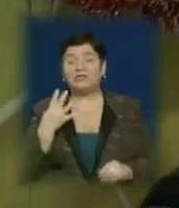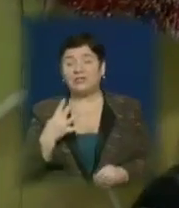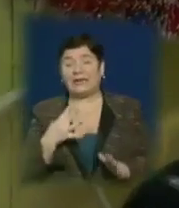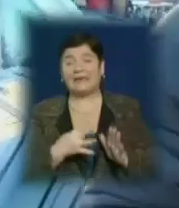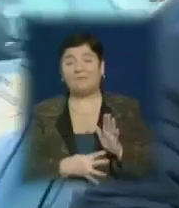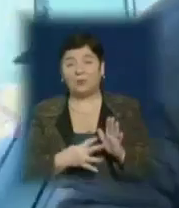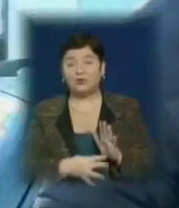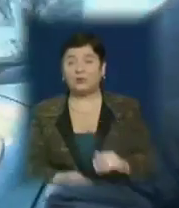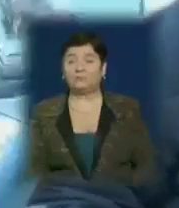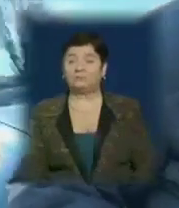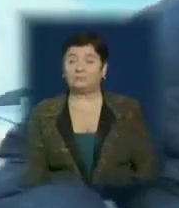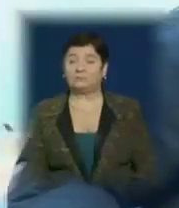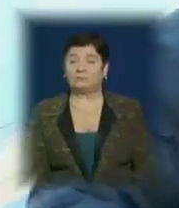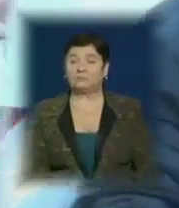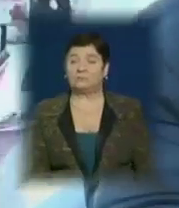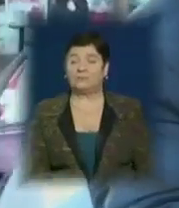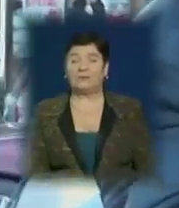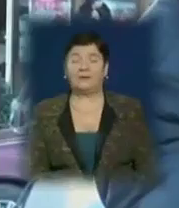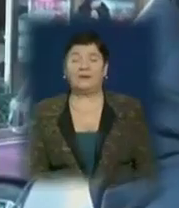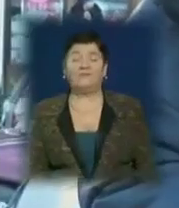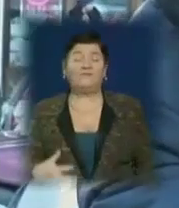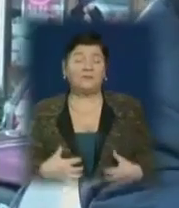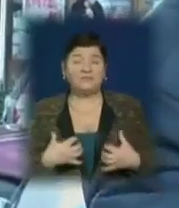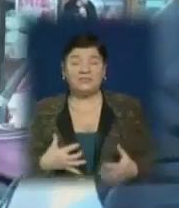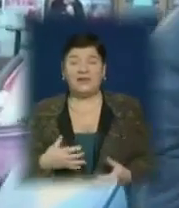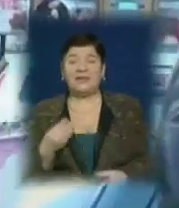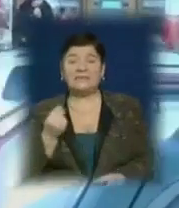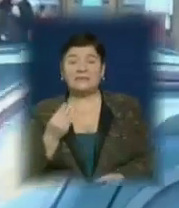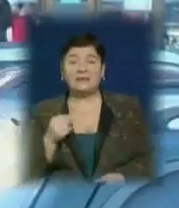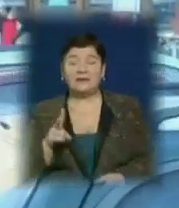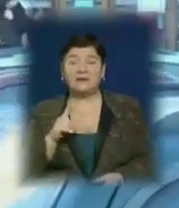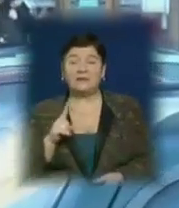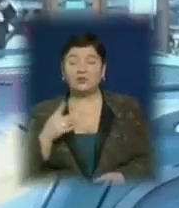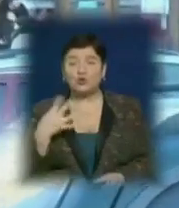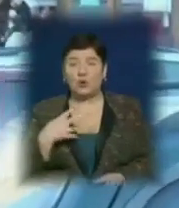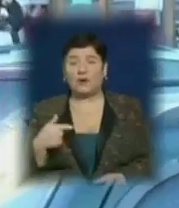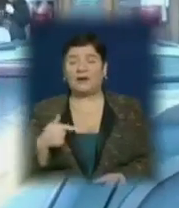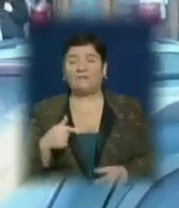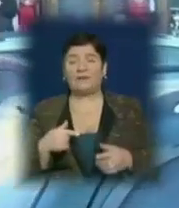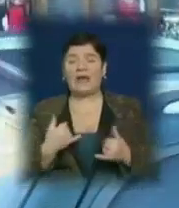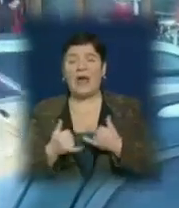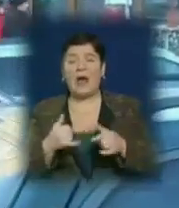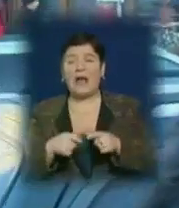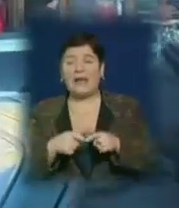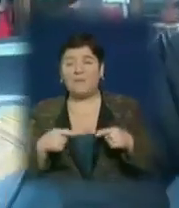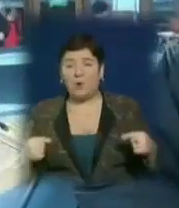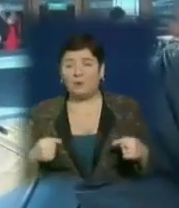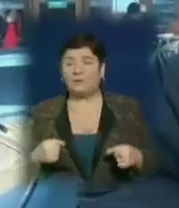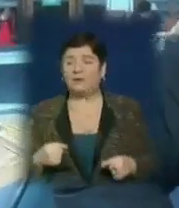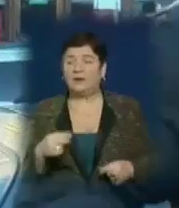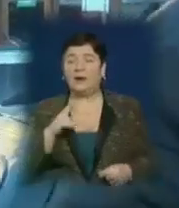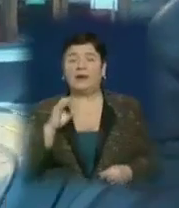теж добре йде. Тому що тут все ціни є. 30 гривень мандарин, 40 гривень лимон, 50 гривень